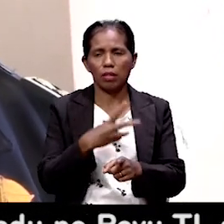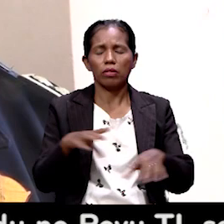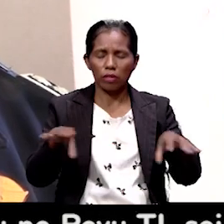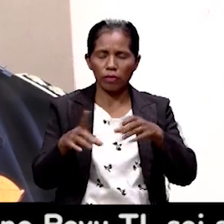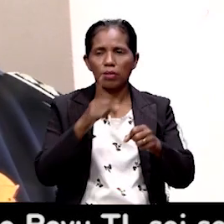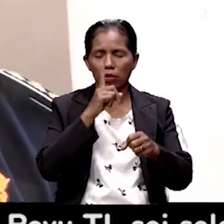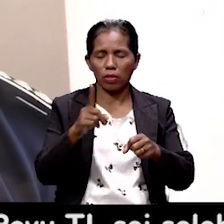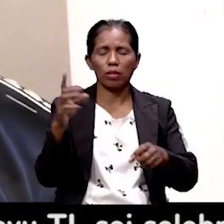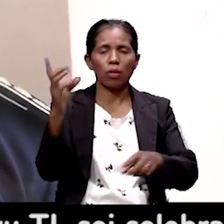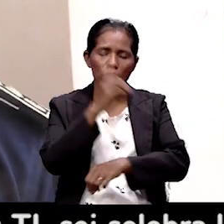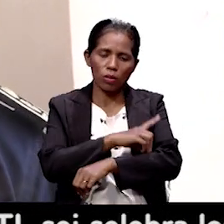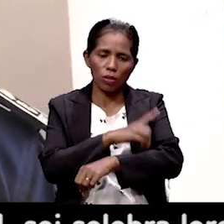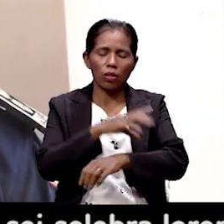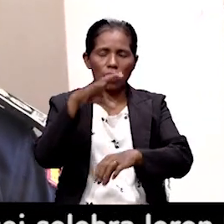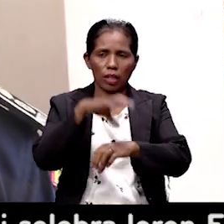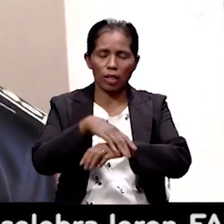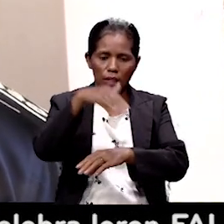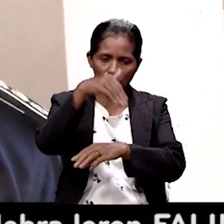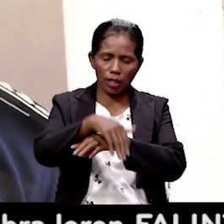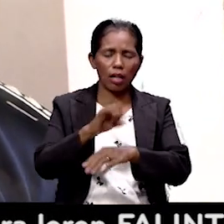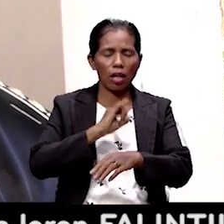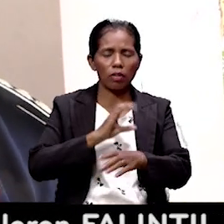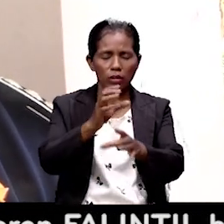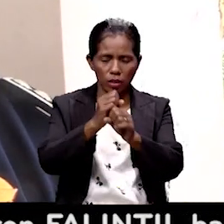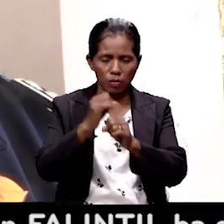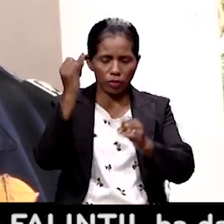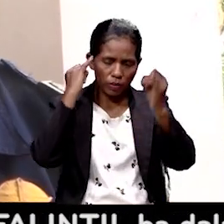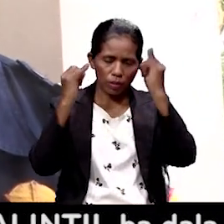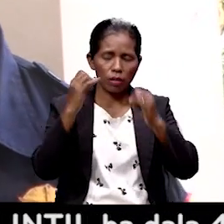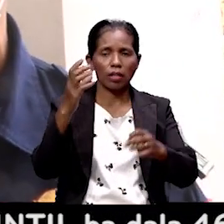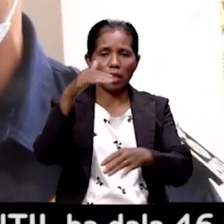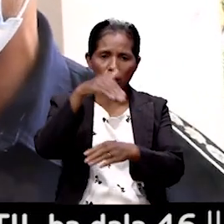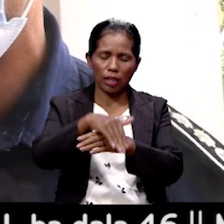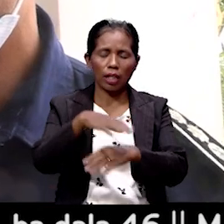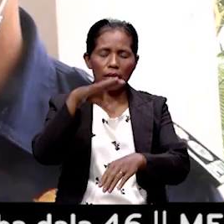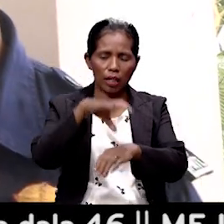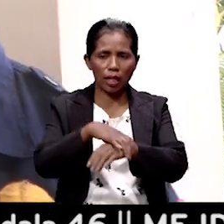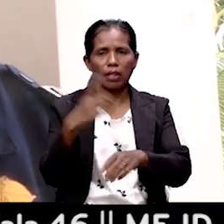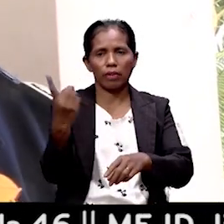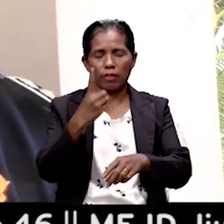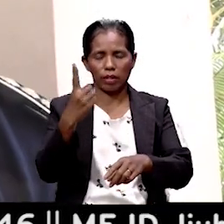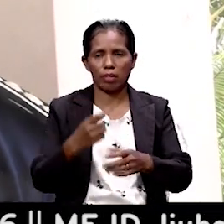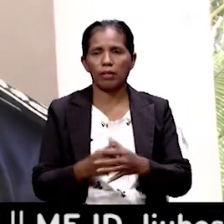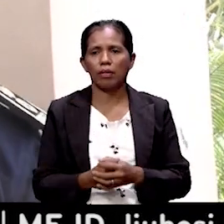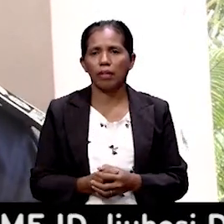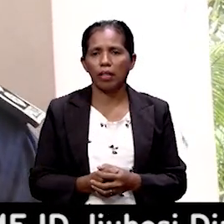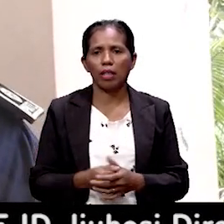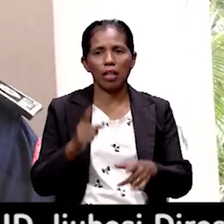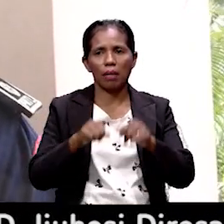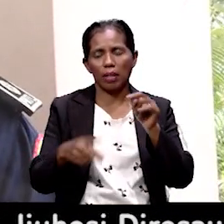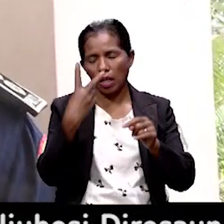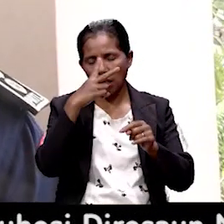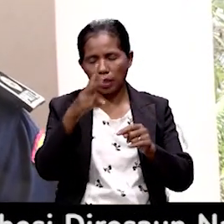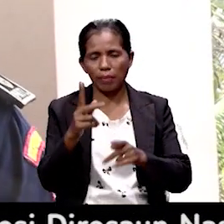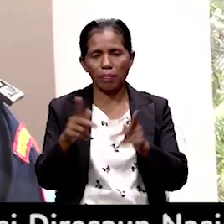kar lo lo ram kar Or kalang wohing wohing masa usi mufor masa sira karna fatin or kalang karna fatin okun isa minum masa sira karna fatin ema. Na bel bel haredit maka mande porta